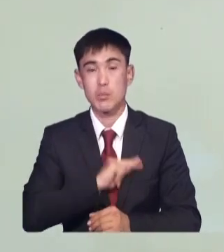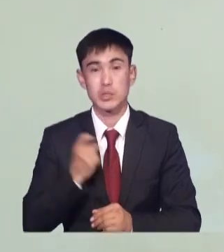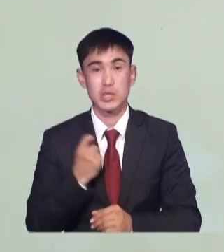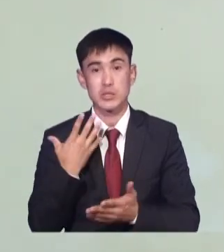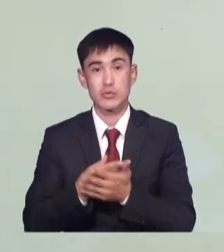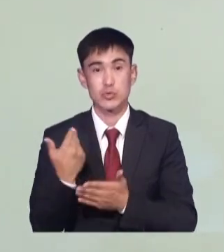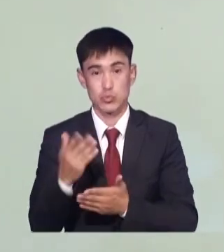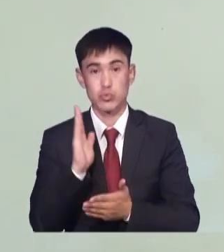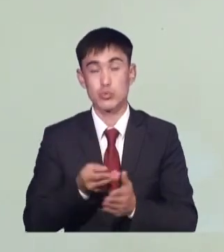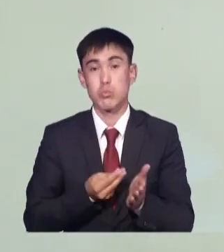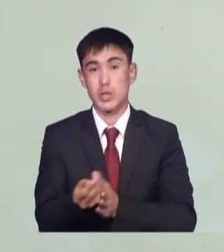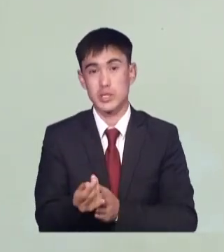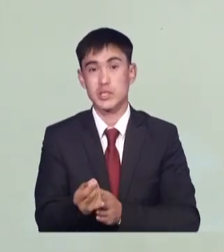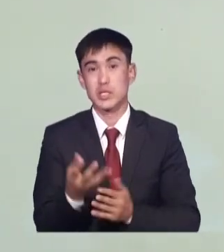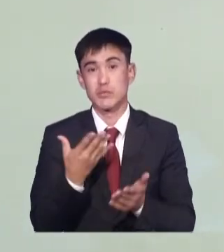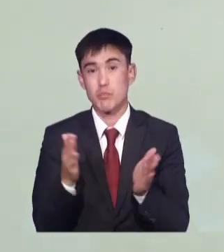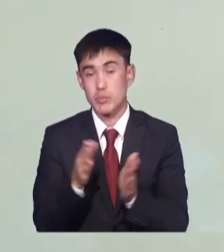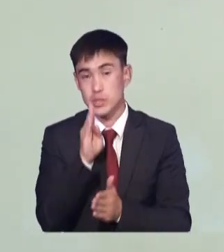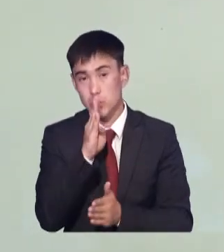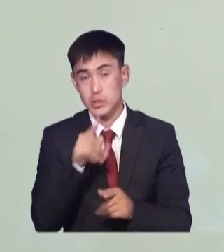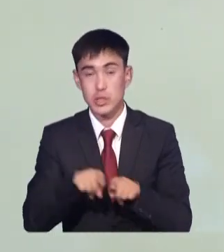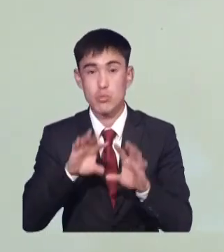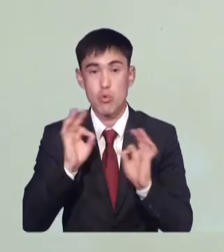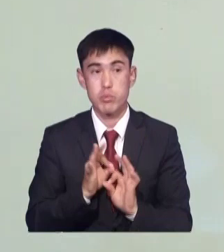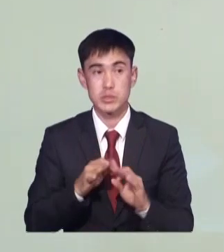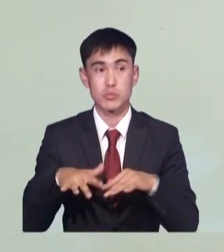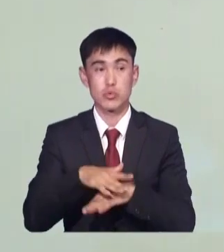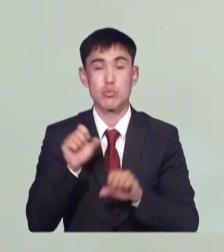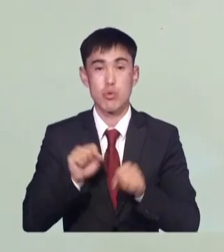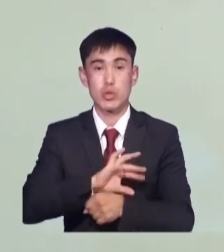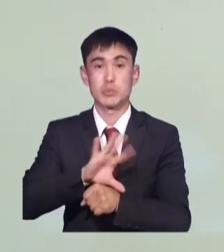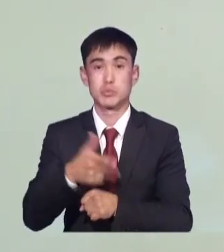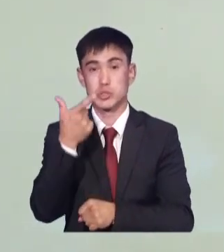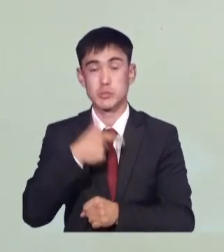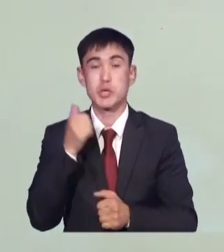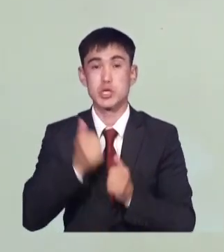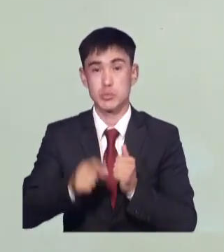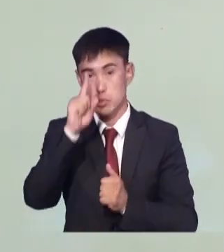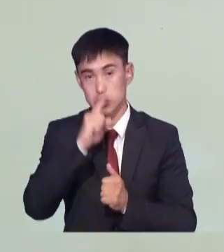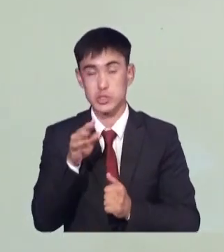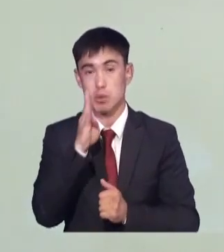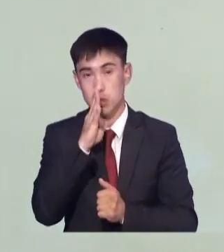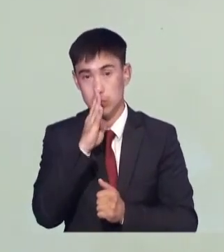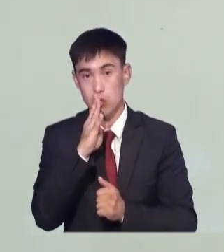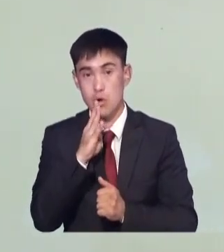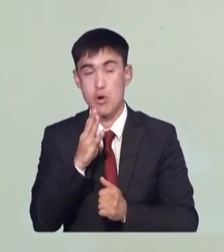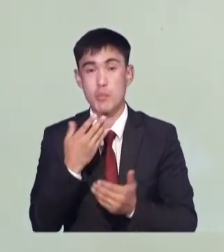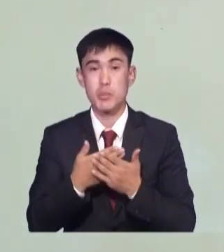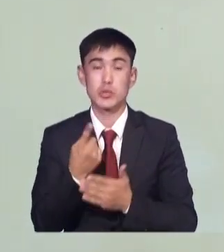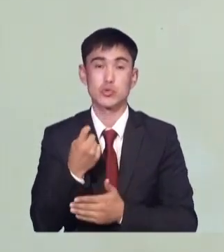свою очередь, тоже будет платить им небольшую зарплату. Таким образом, эти люди смогут обеспечить себе ежемесячный заработок в сумме